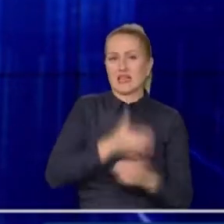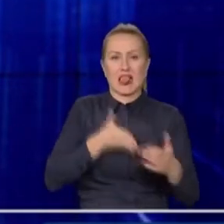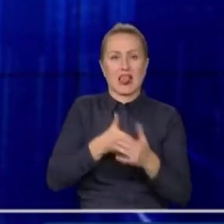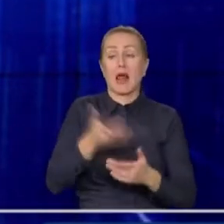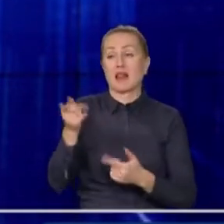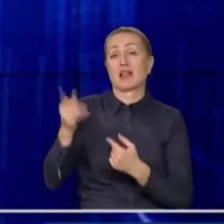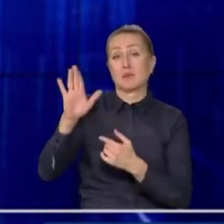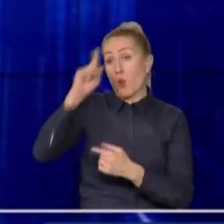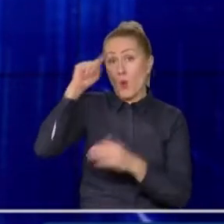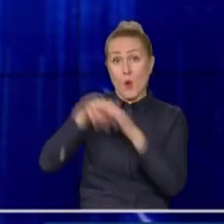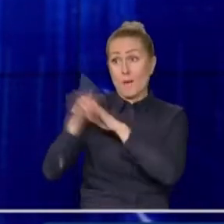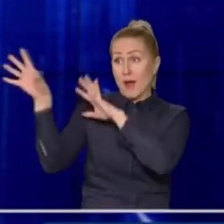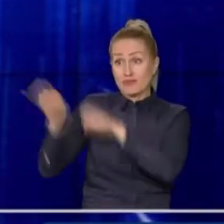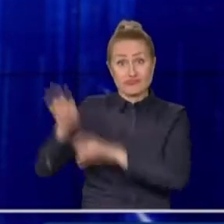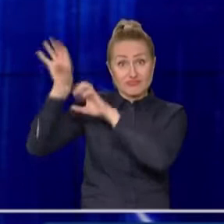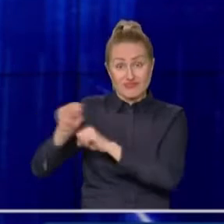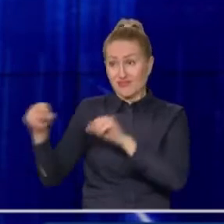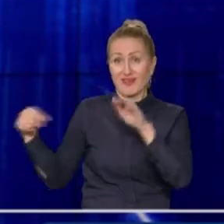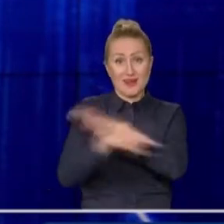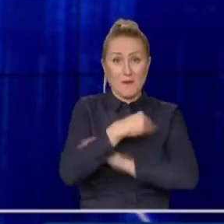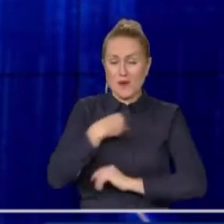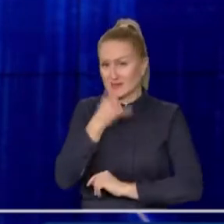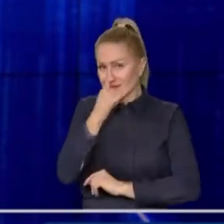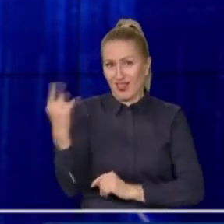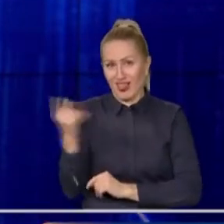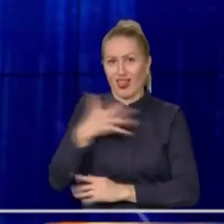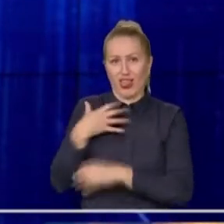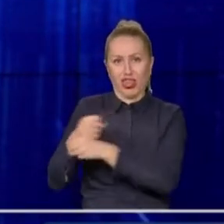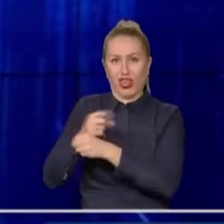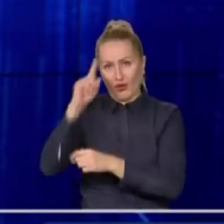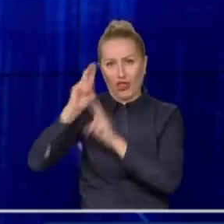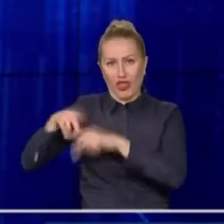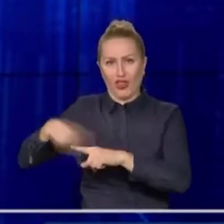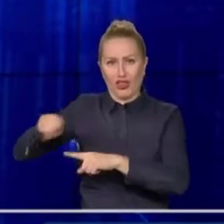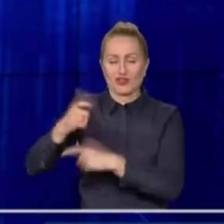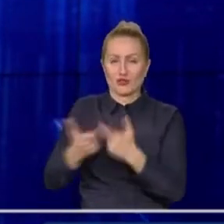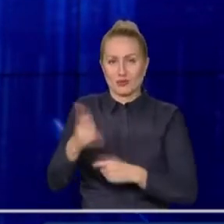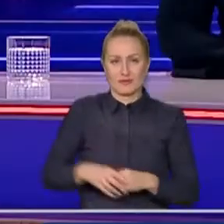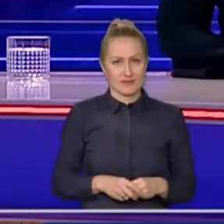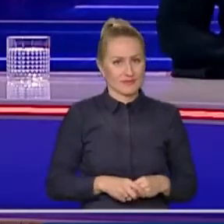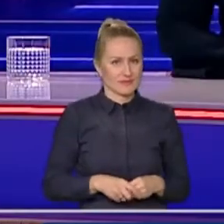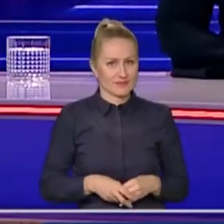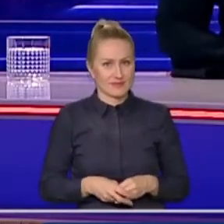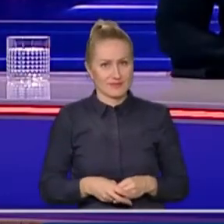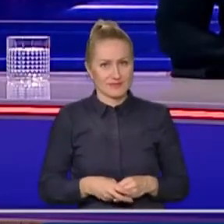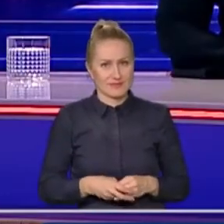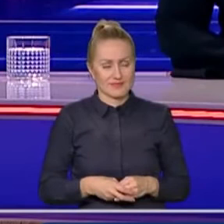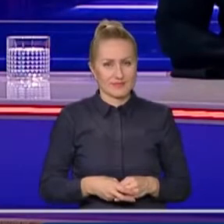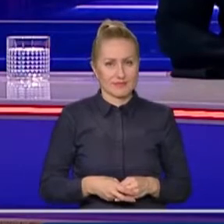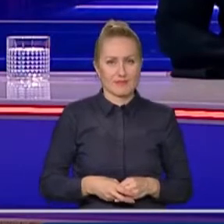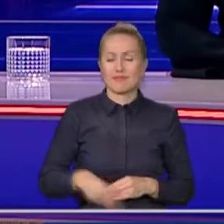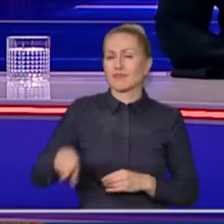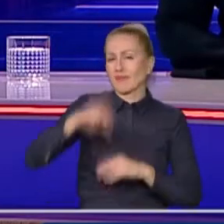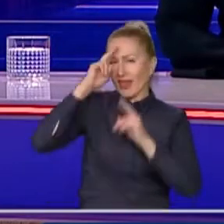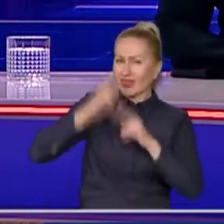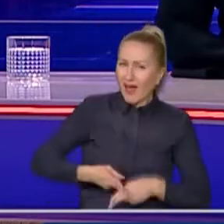zostanie sam z tymi problemami, jakie chce nam, Polsce i Unii Europejskiej stworzyć. O tym, jak naiwne i